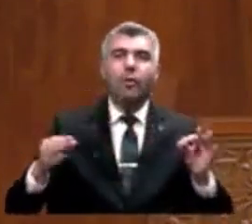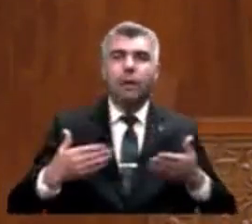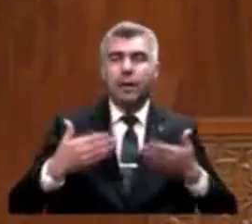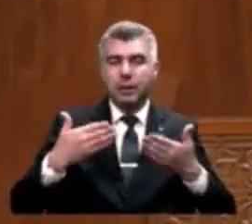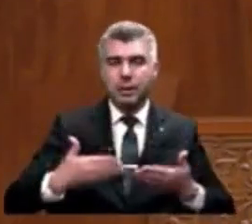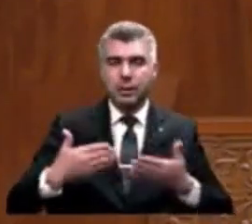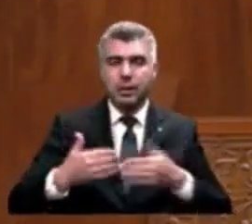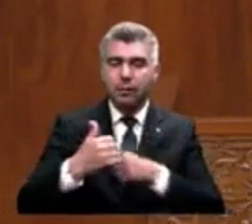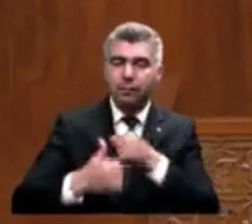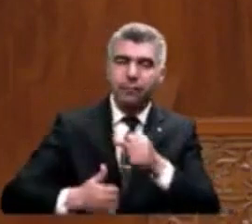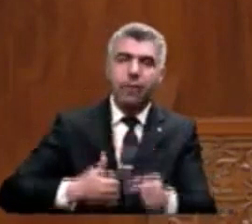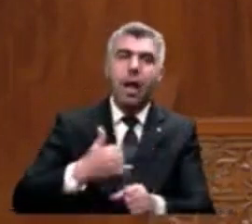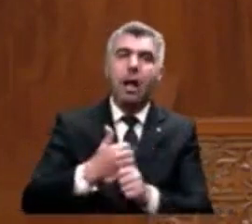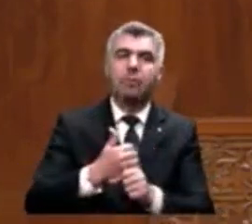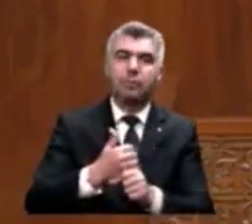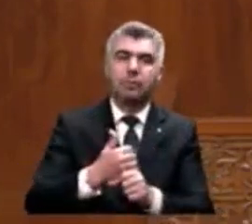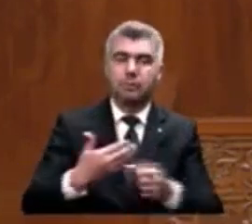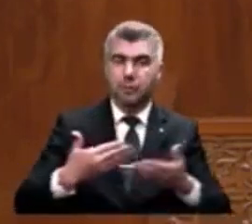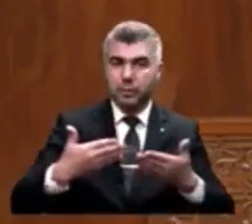هذه السنة.